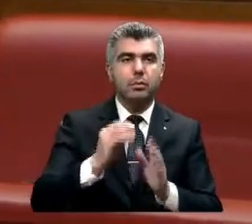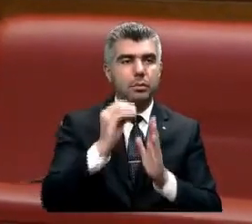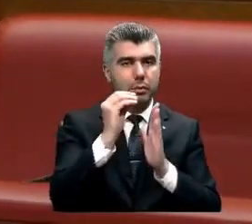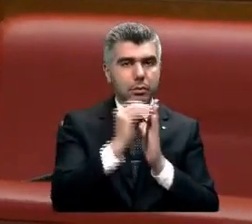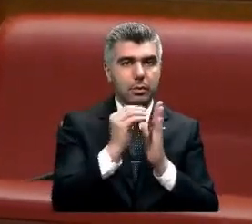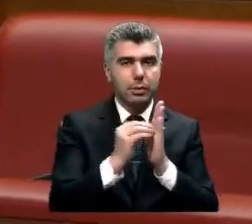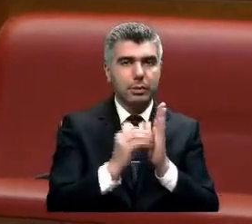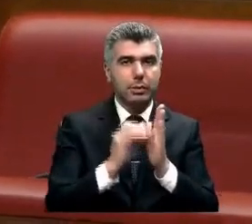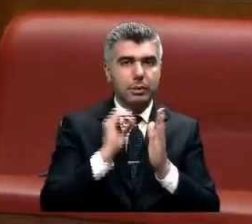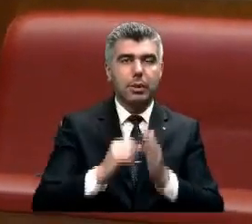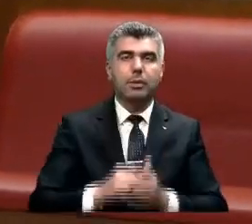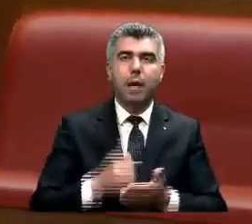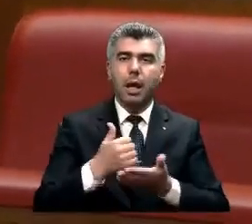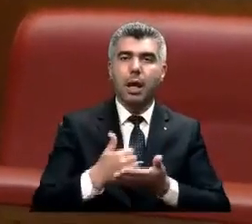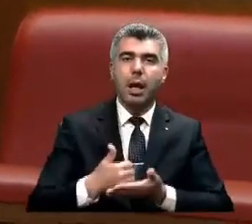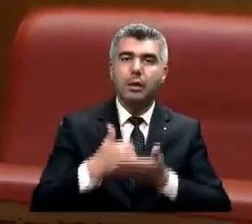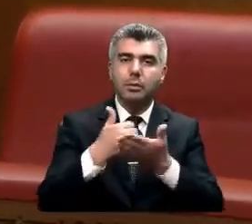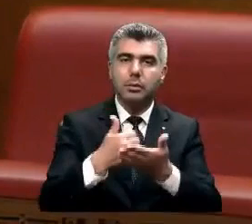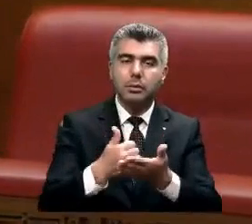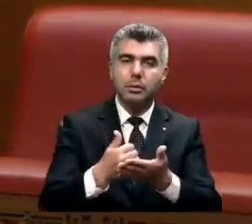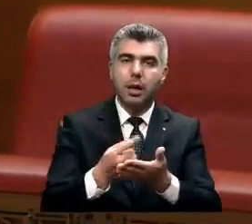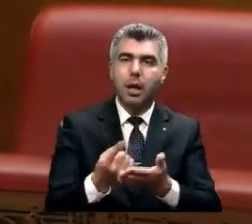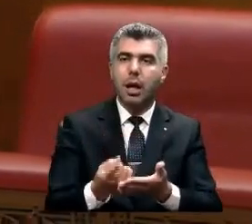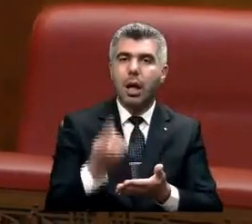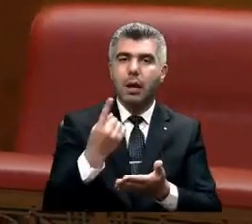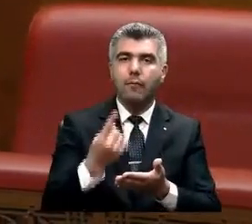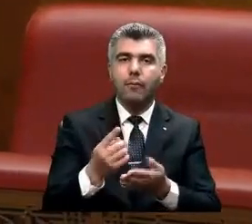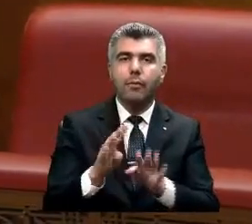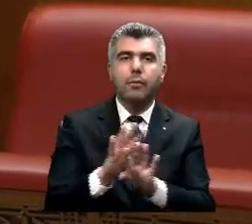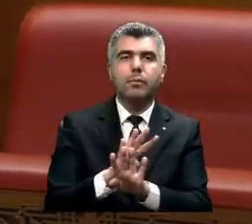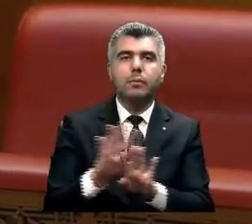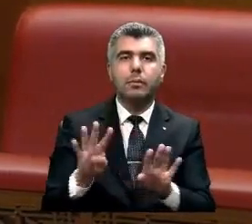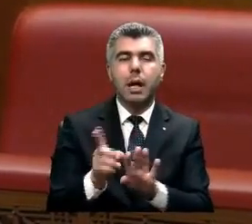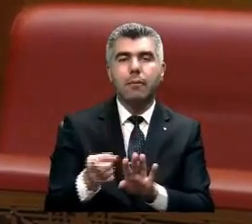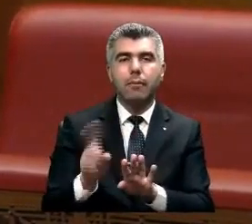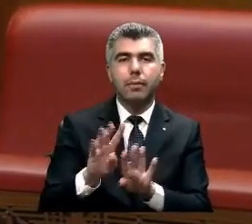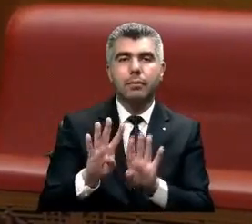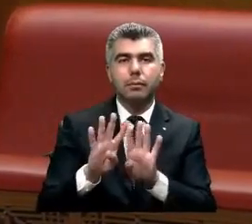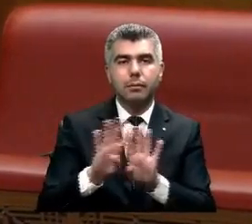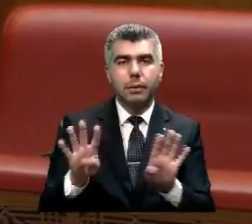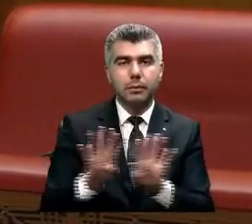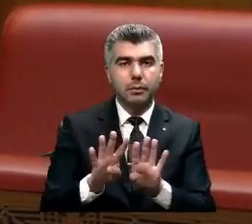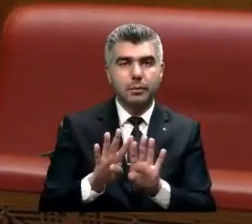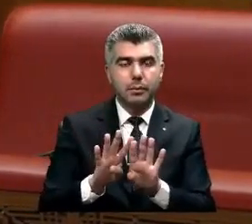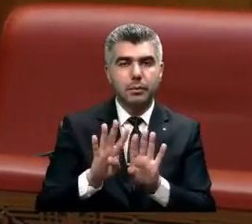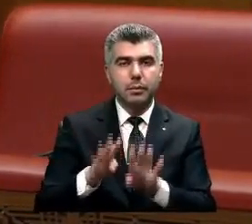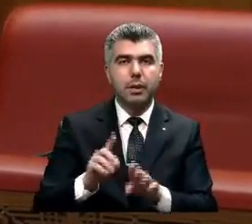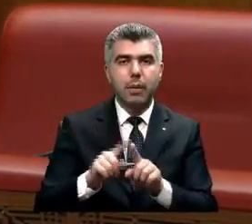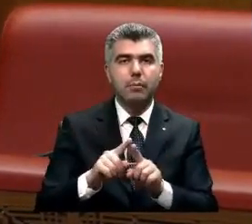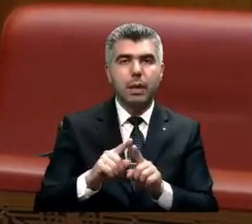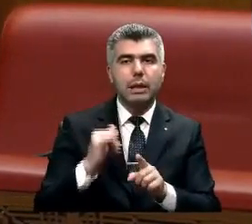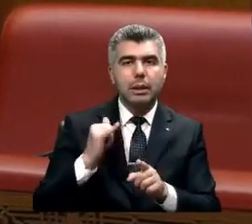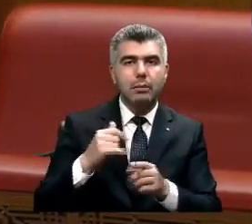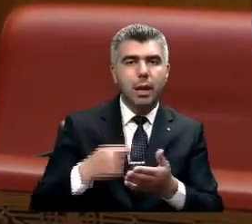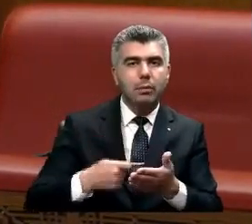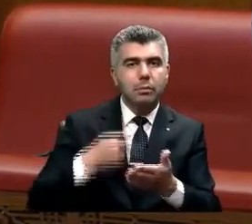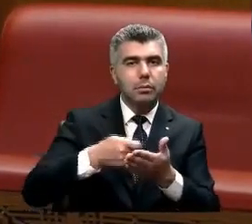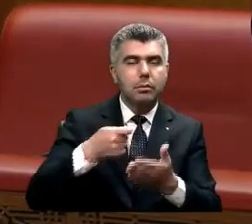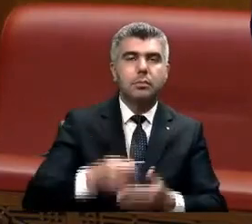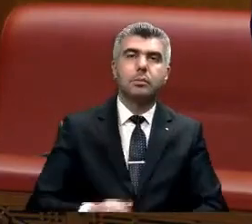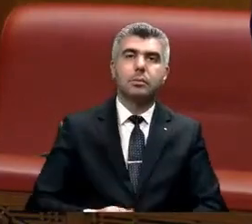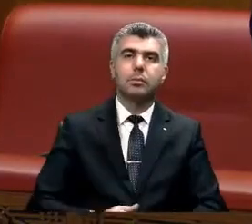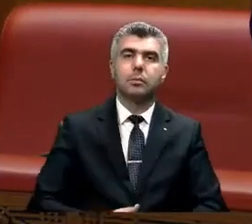هذا النشاط بدعم قدرهم 1800 درهم تقريبا في كل مدفعه رغمها